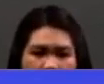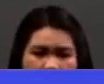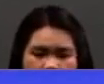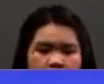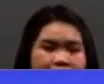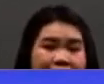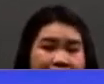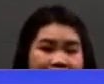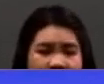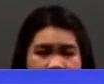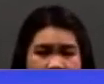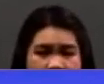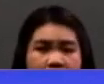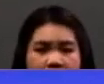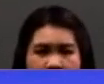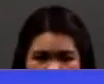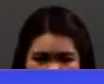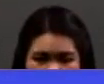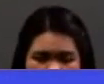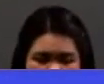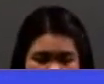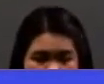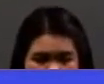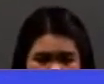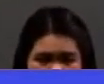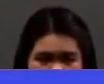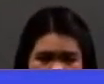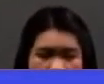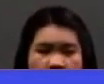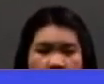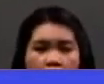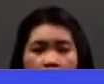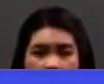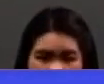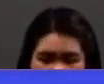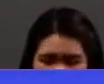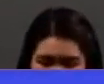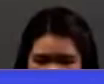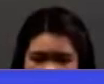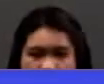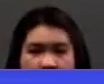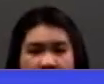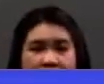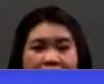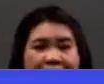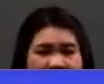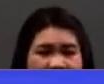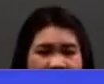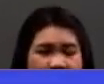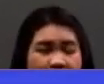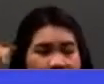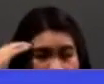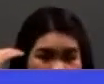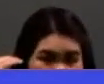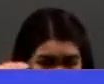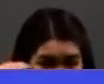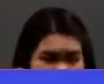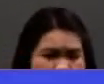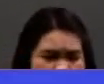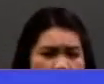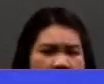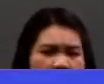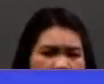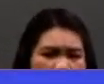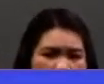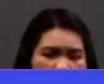าที่โฆษกประจำสำนักนายกรัฐมนตรีท่านเปิดเผยนะคะว่าพลเอกประยุทธ์จันทร์โอชานายกรัฐมนตรีและรัฐมนตรีว่าการกระทรวงกล